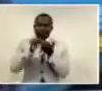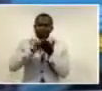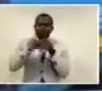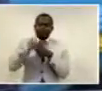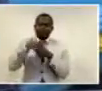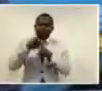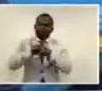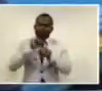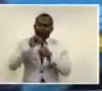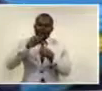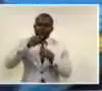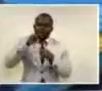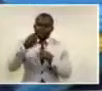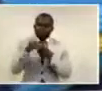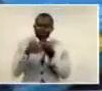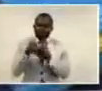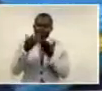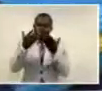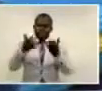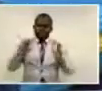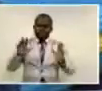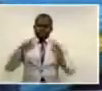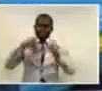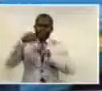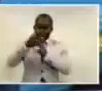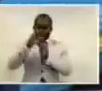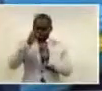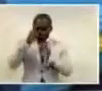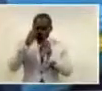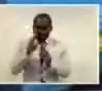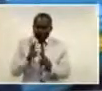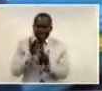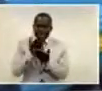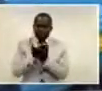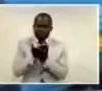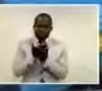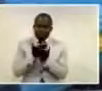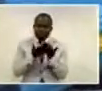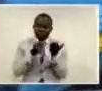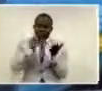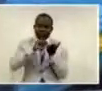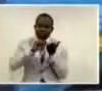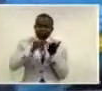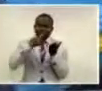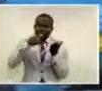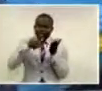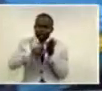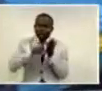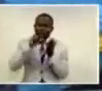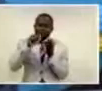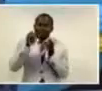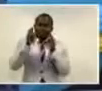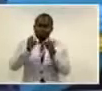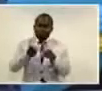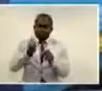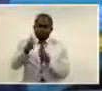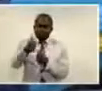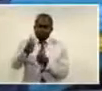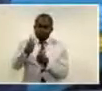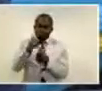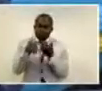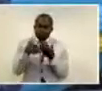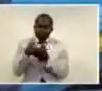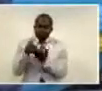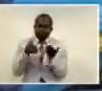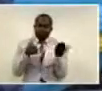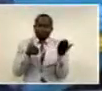Musanze rutaransubiza. Nyuma yaho nyakubahwa Perezida wa Repubulika ngira ngo namwe naba narabandikiye wenda ibaruwa yanjye itari yababageraho.